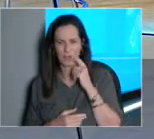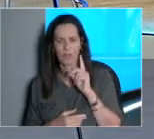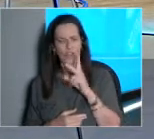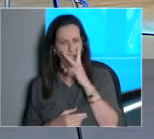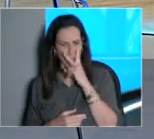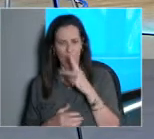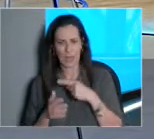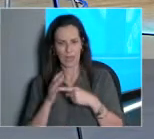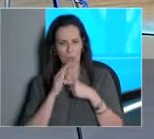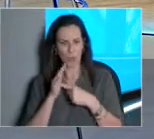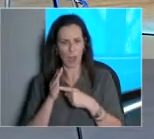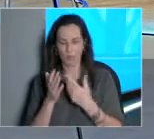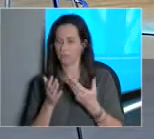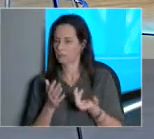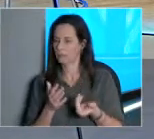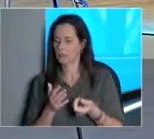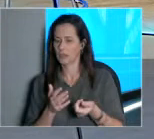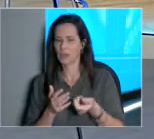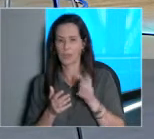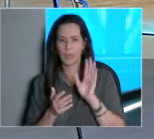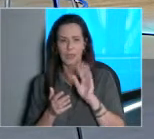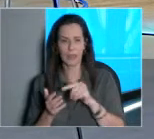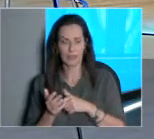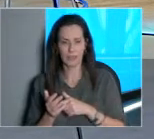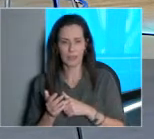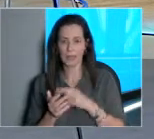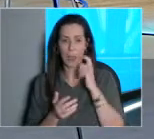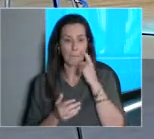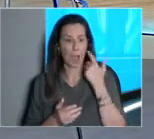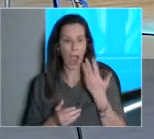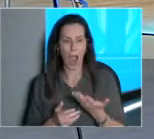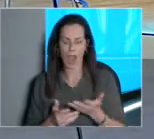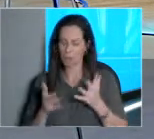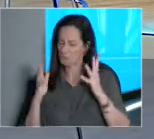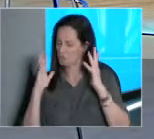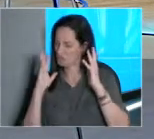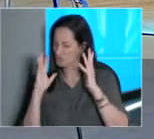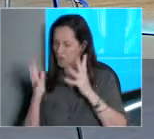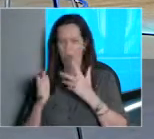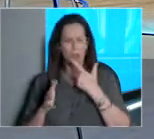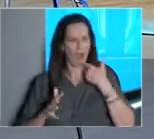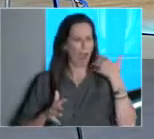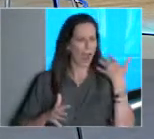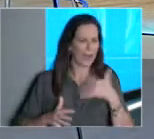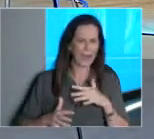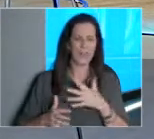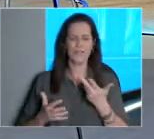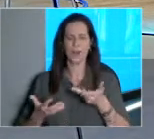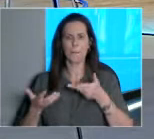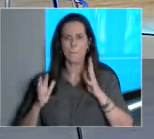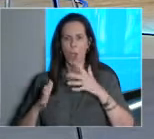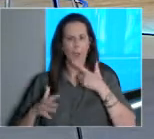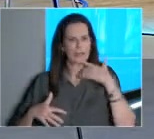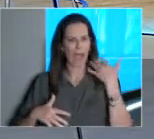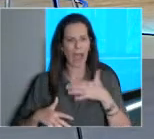רואה לדוגמה ראש ממשלה לשעבר, שר ביטחון לשעבר, אהוד ברק, מסתער, תוקף, מאוד מאוד